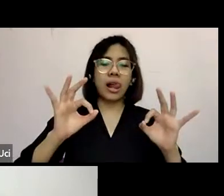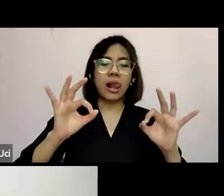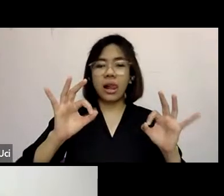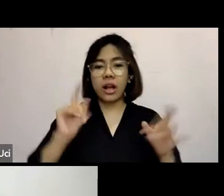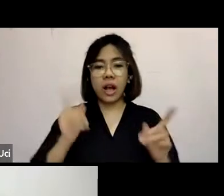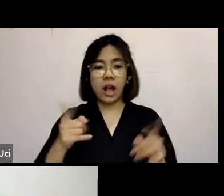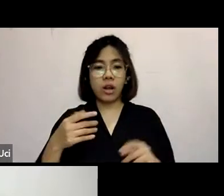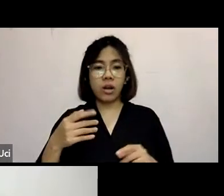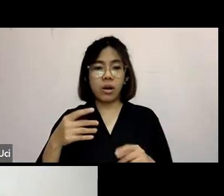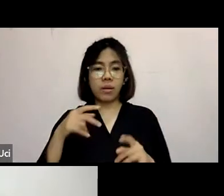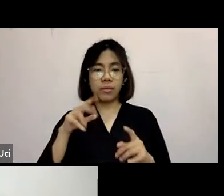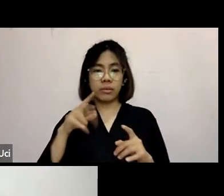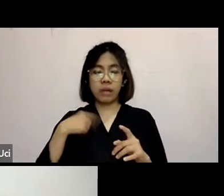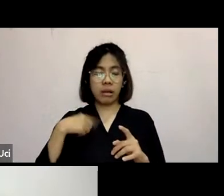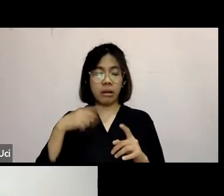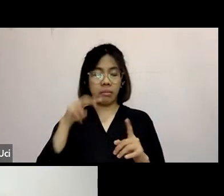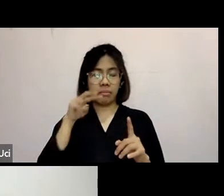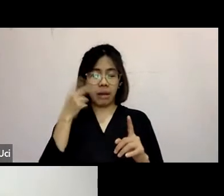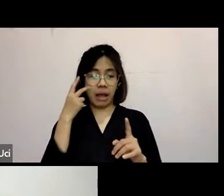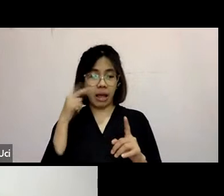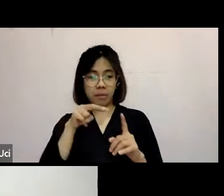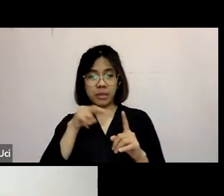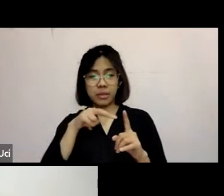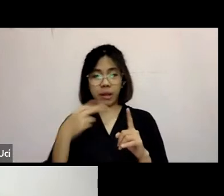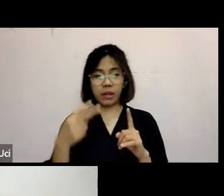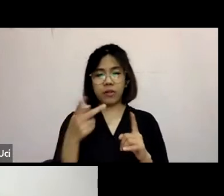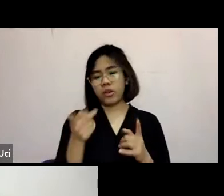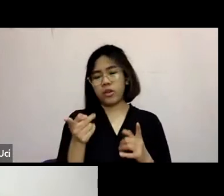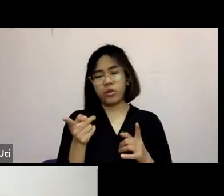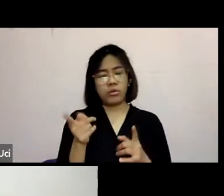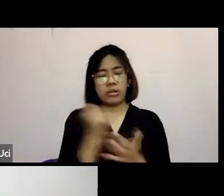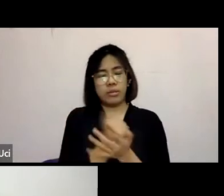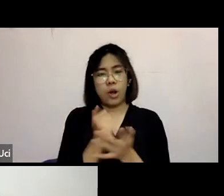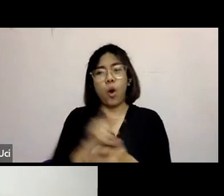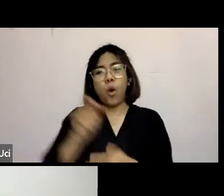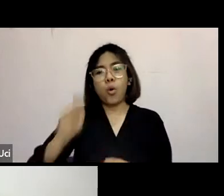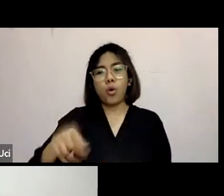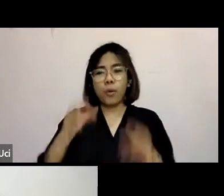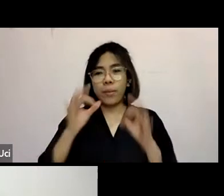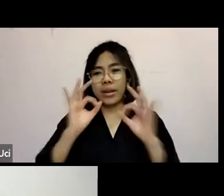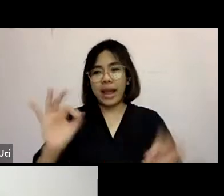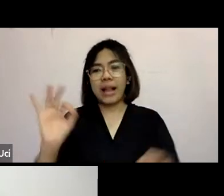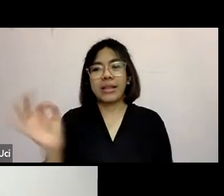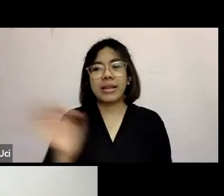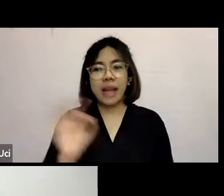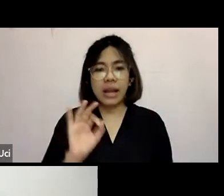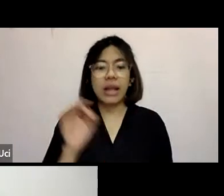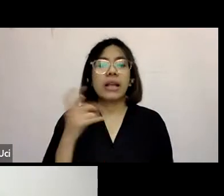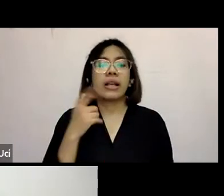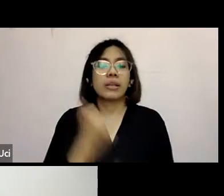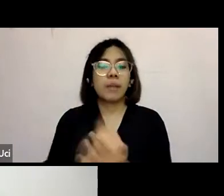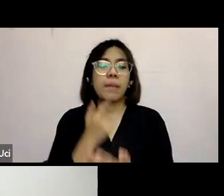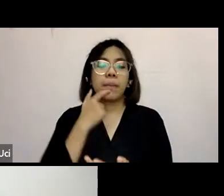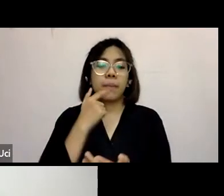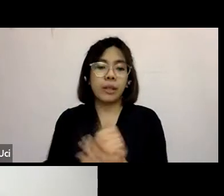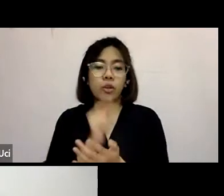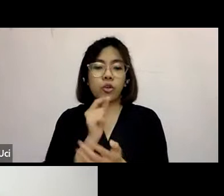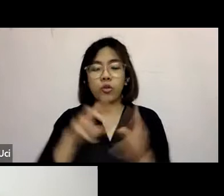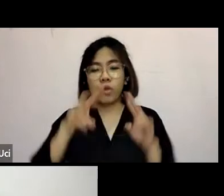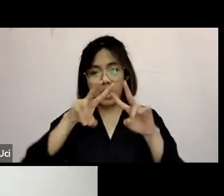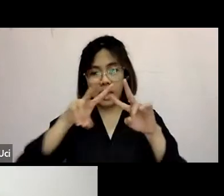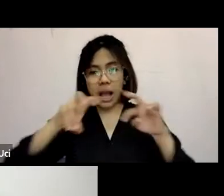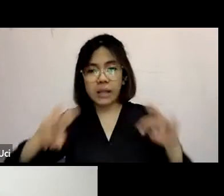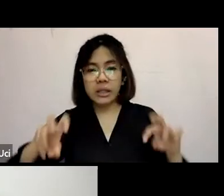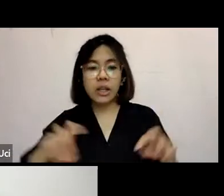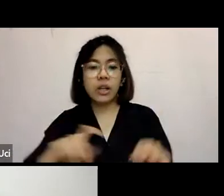buat yang pandangan satunya sebenarnya Enggak ada tuh itu bagian yang yang yang jadi penting seperti nanti di kajian melihat hubungan